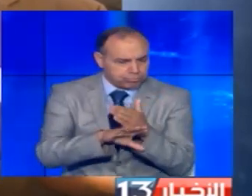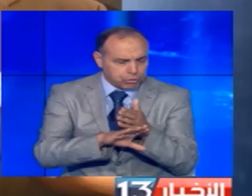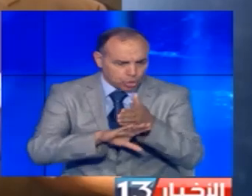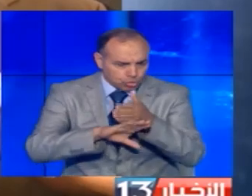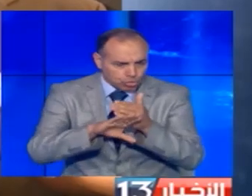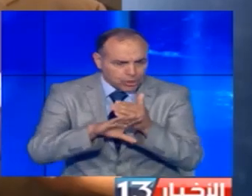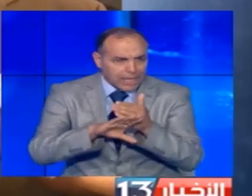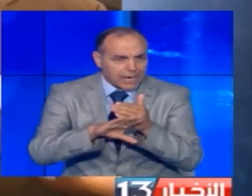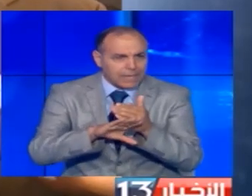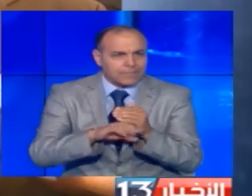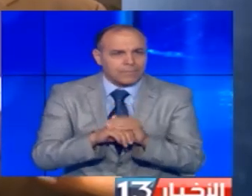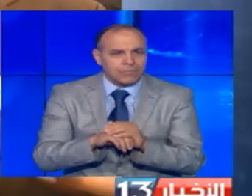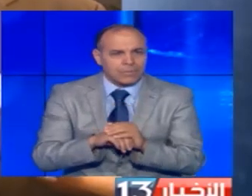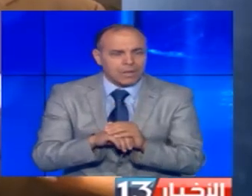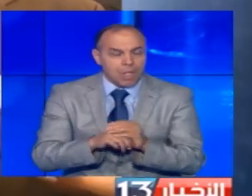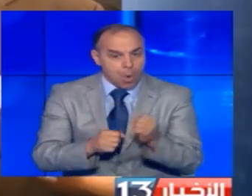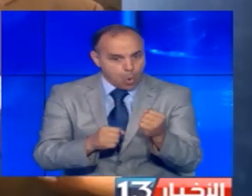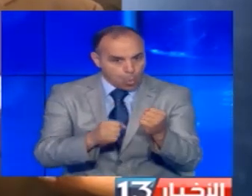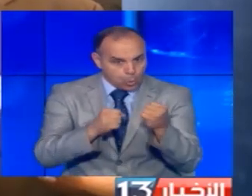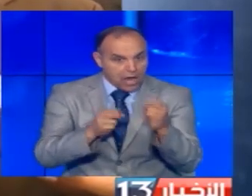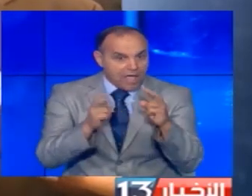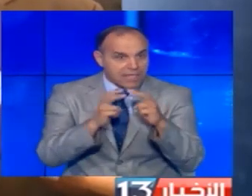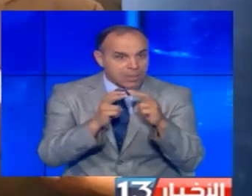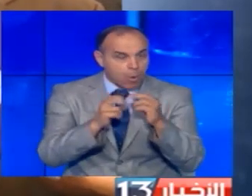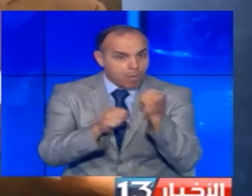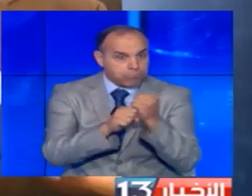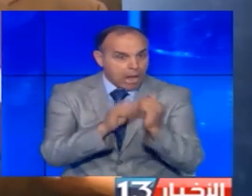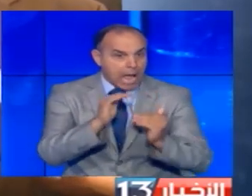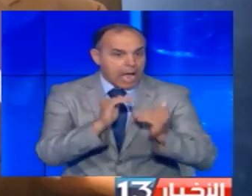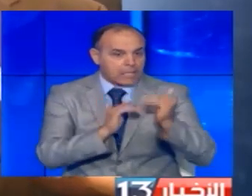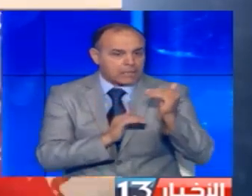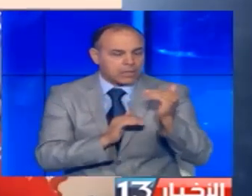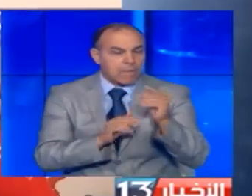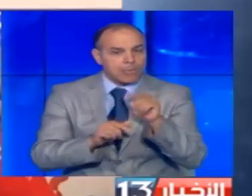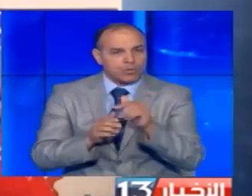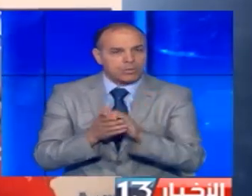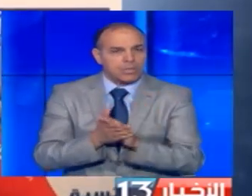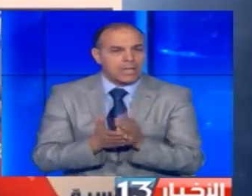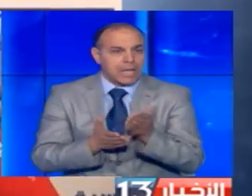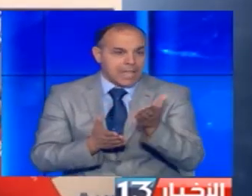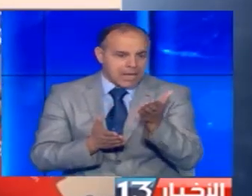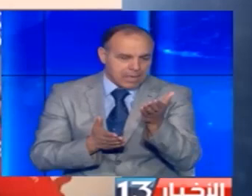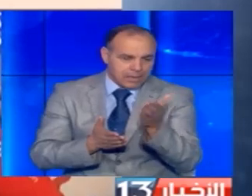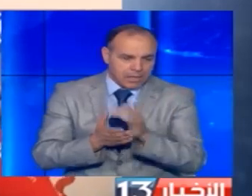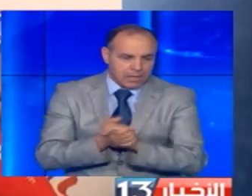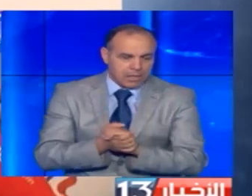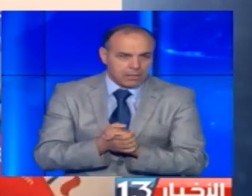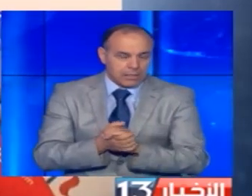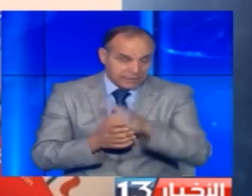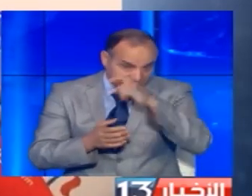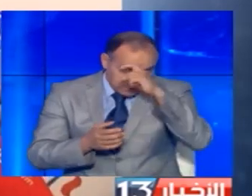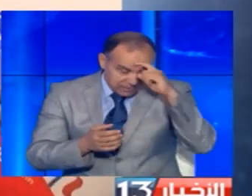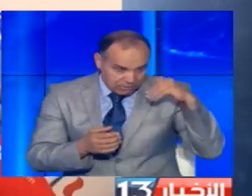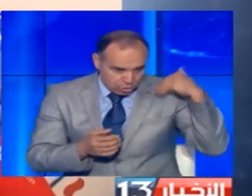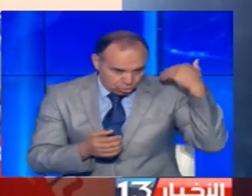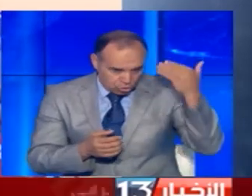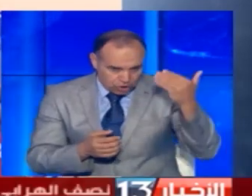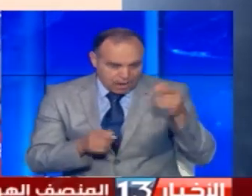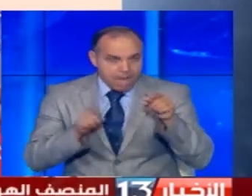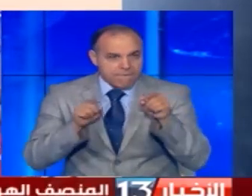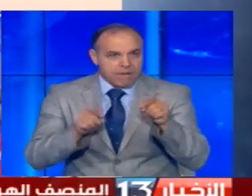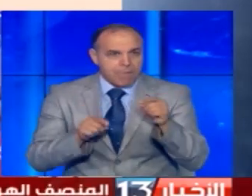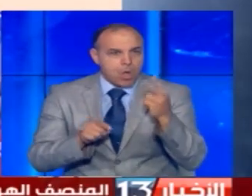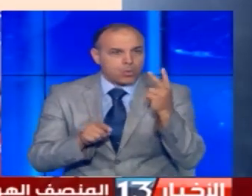هذه القدره الانتاجيه بتكون موجود وبذلك الصحيفه الجايه ان قولوا عنا